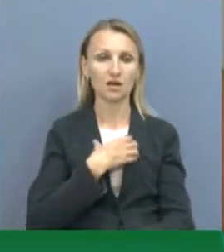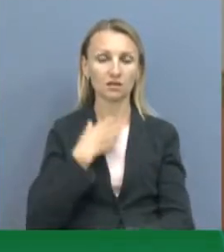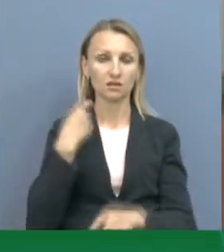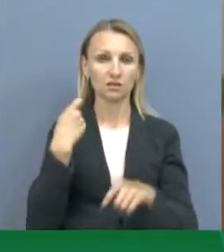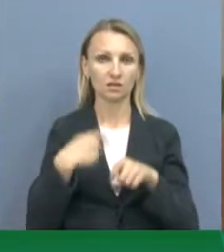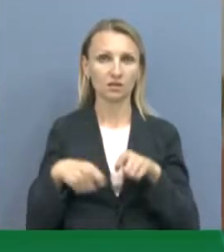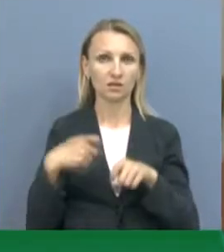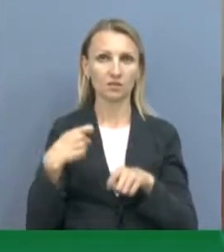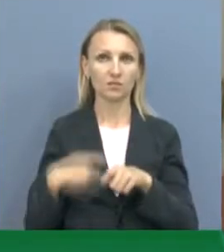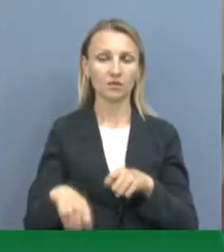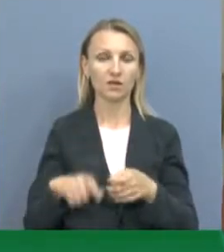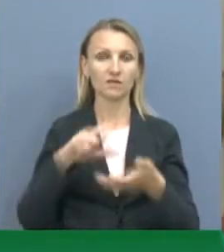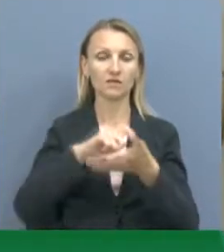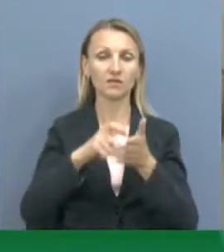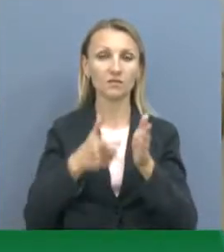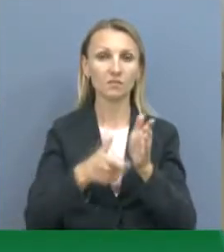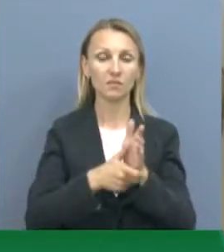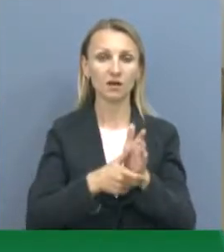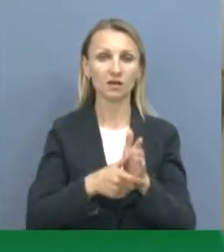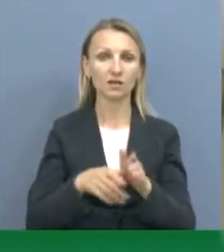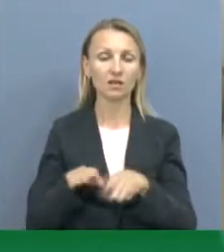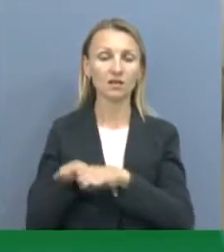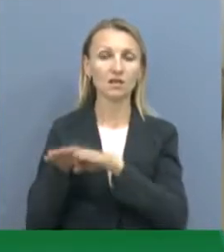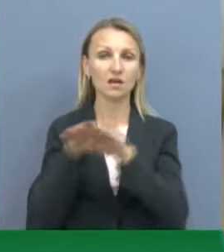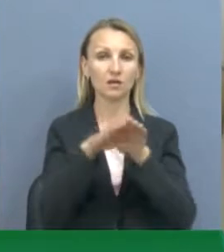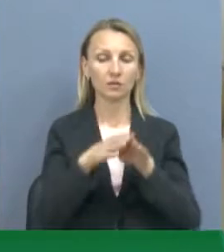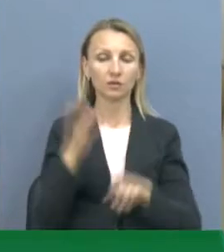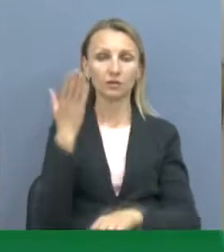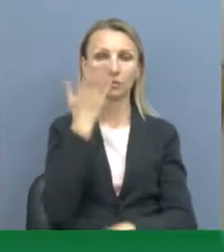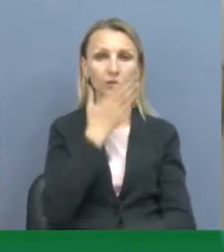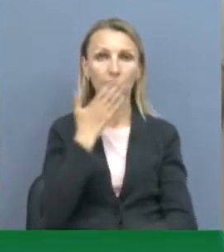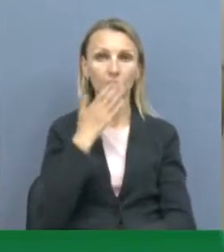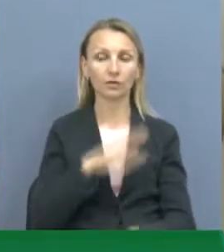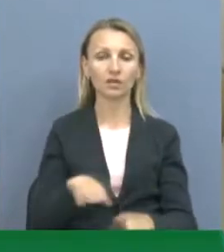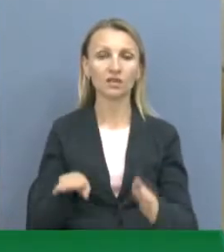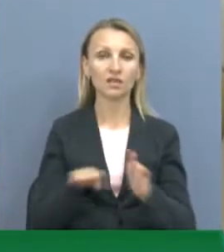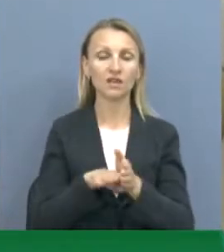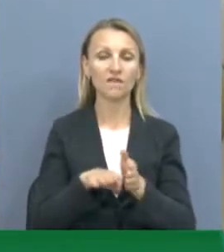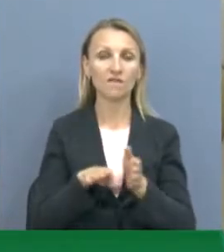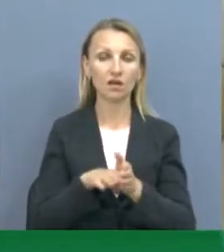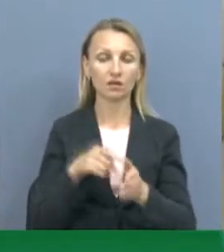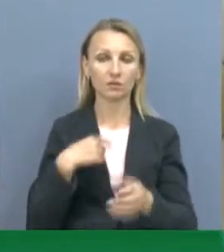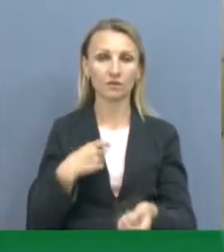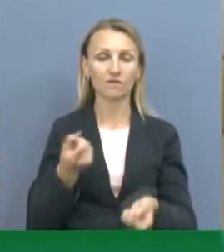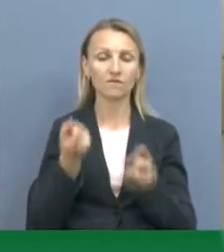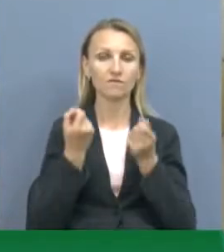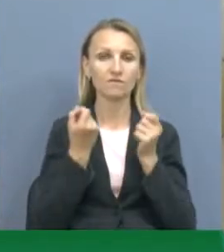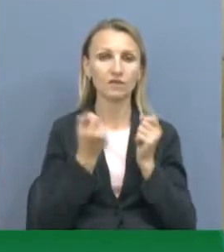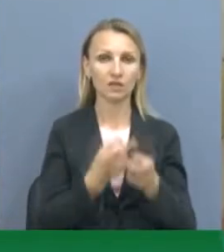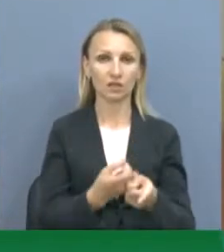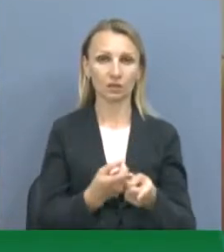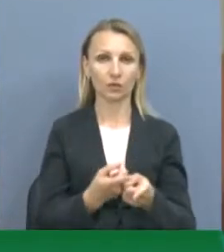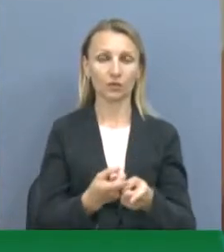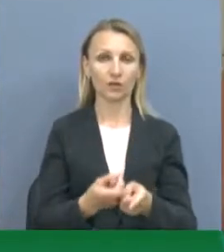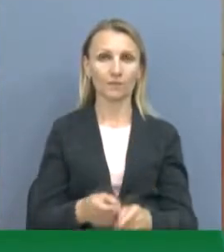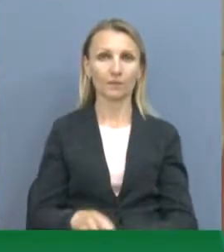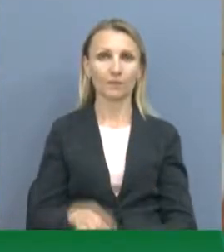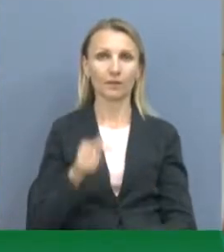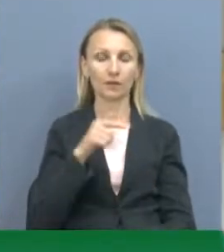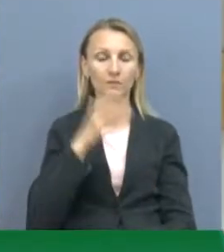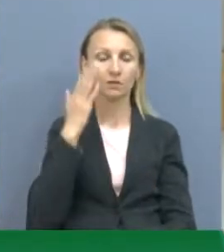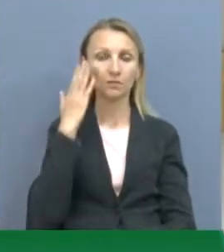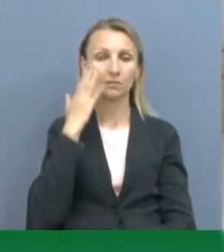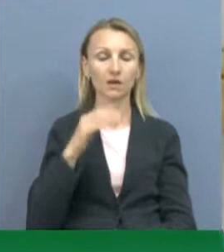в спальне вообще все. Вся мебель у меня полетела. Диван с креслами мы уже выкинули, потому что там уже спать